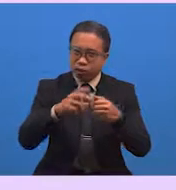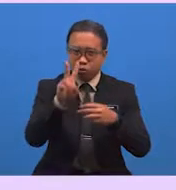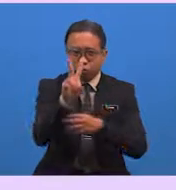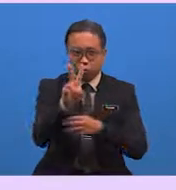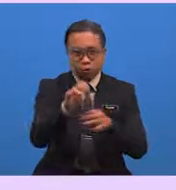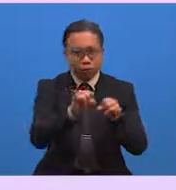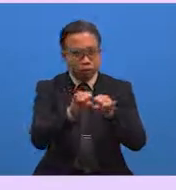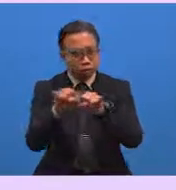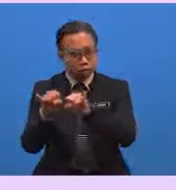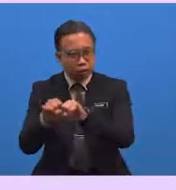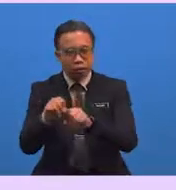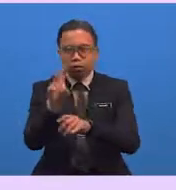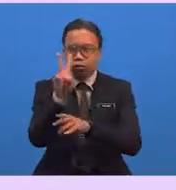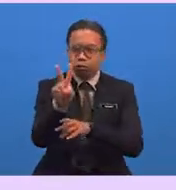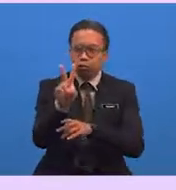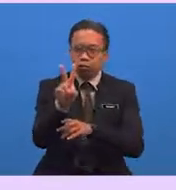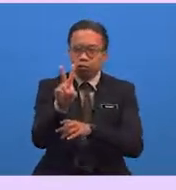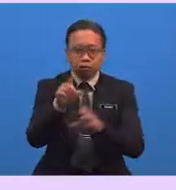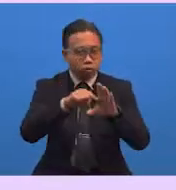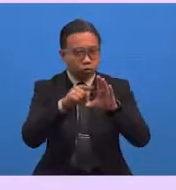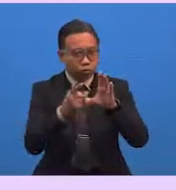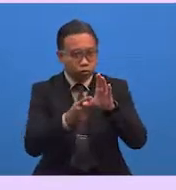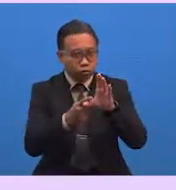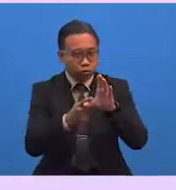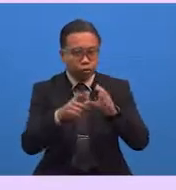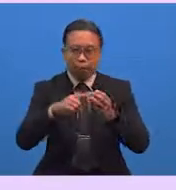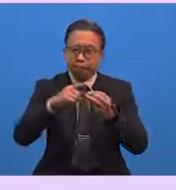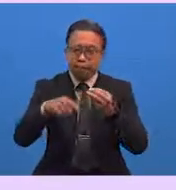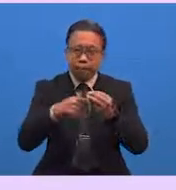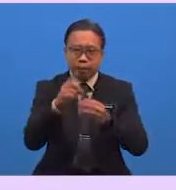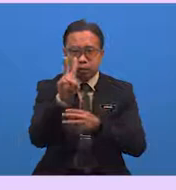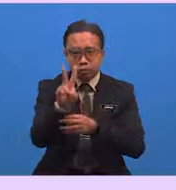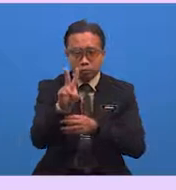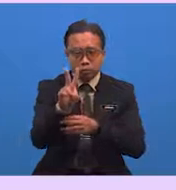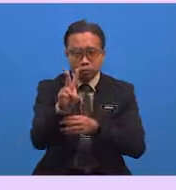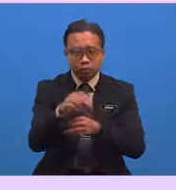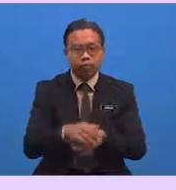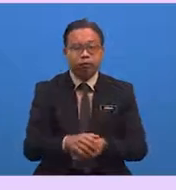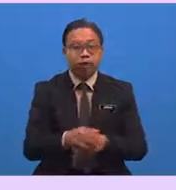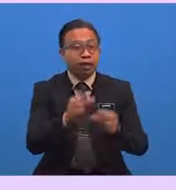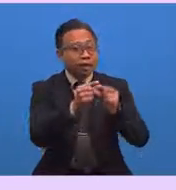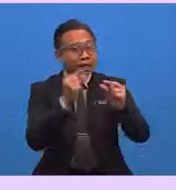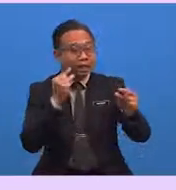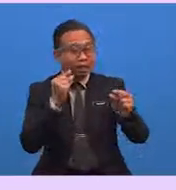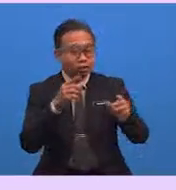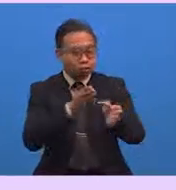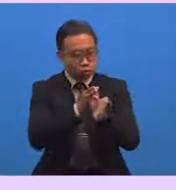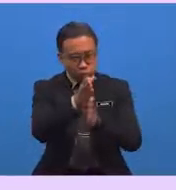dua jenis sudut yang akan terbentuk apabila dua garis lurus